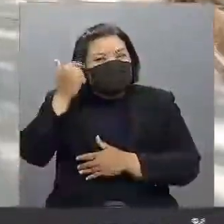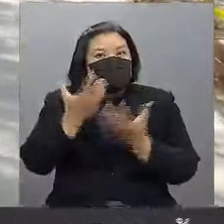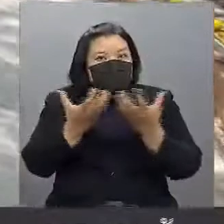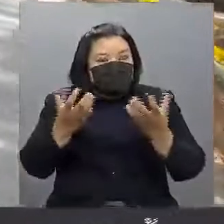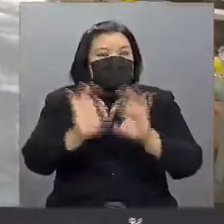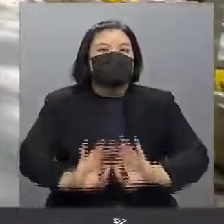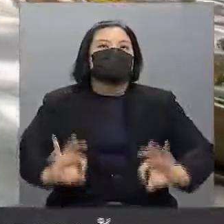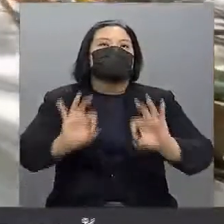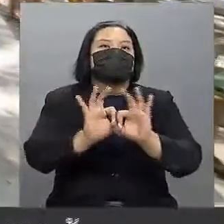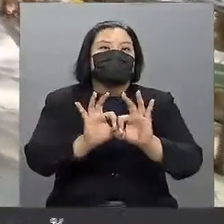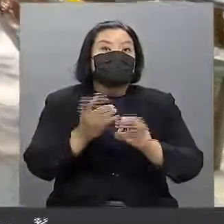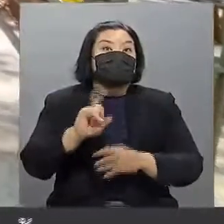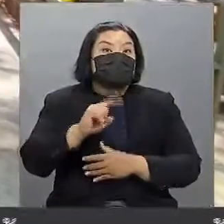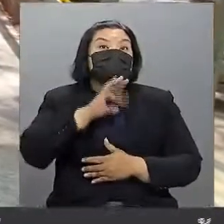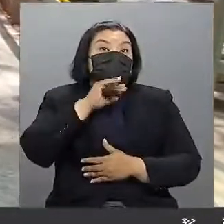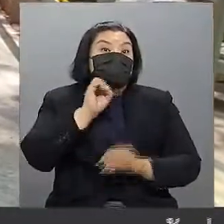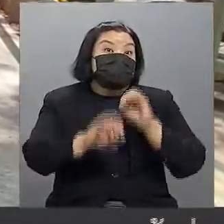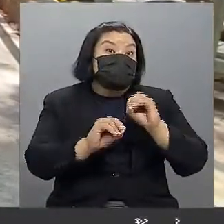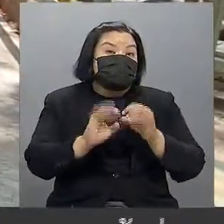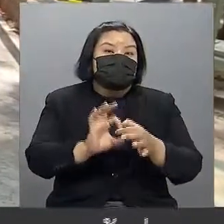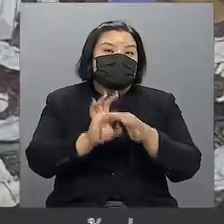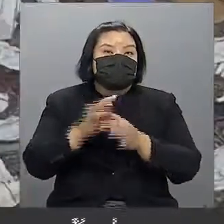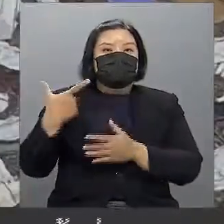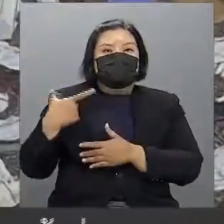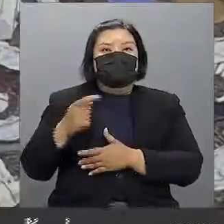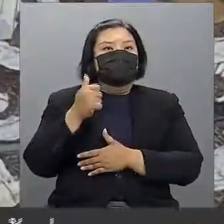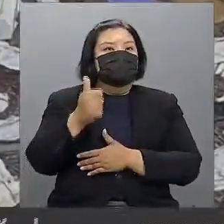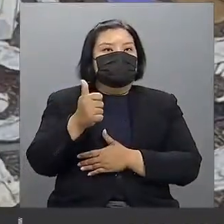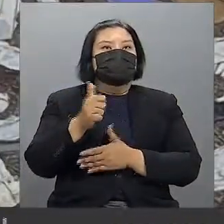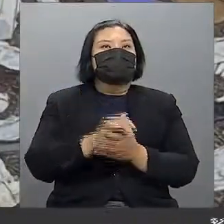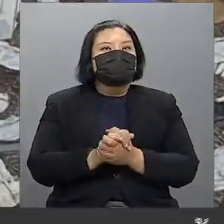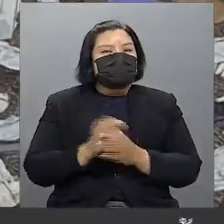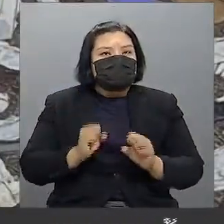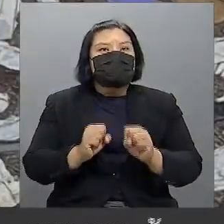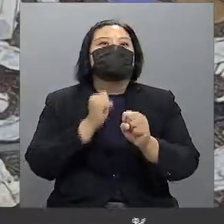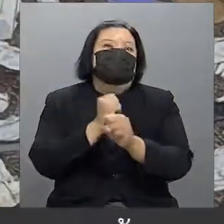เอาขยะมาใช้ให้เกิดประโยชน์สูงสุดเท่าที่จะสามารถทำได้